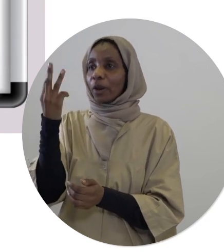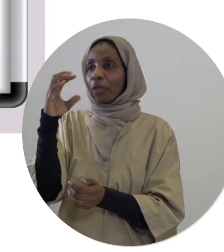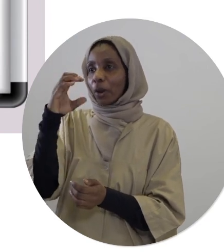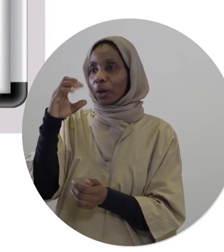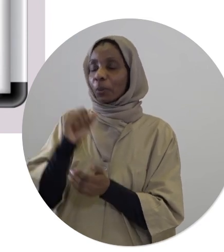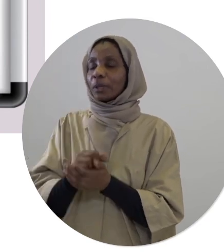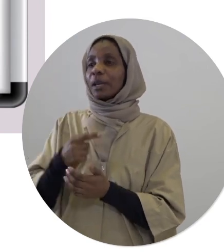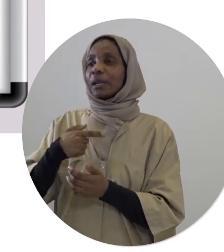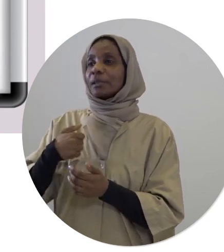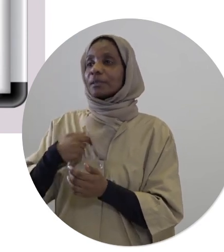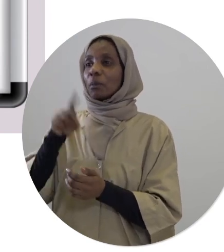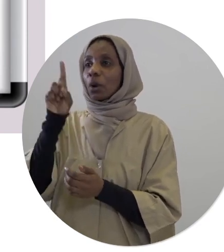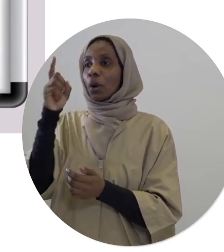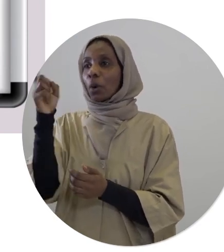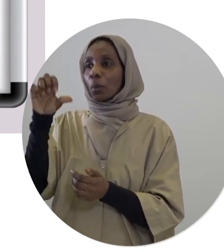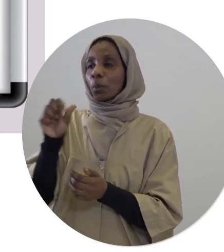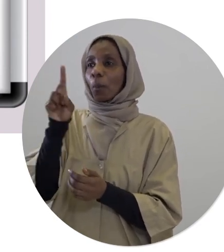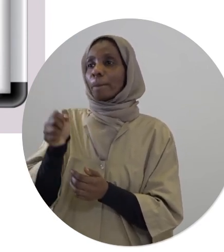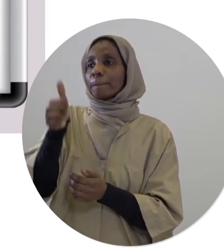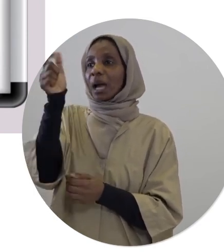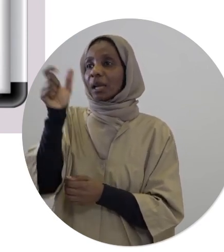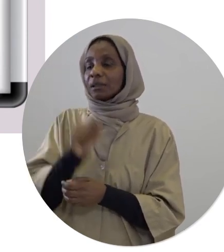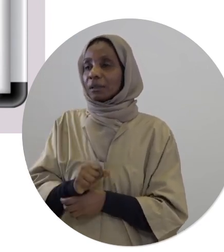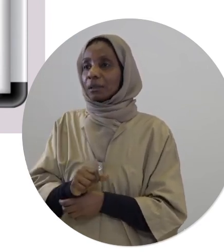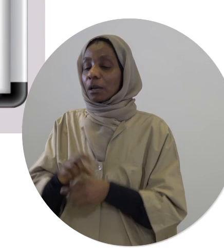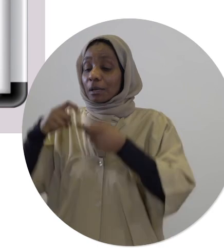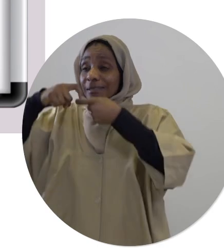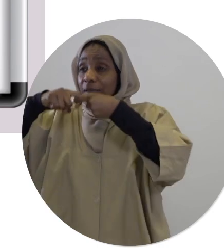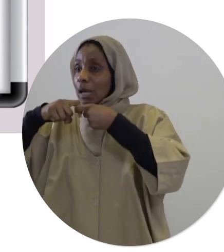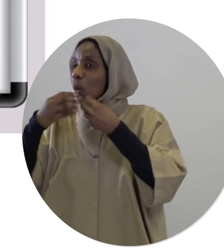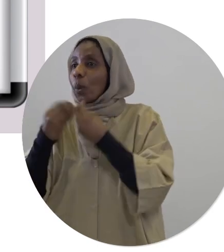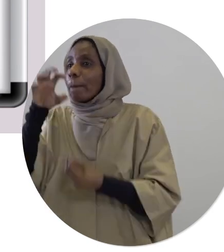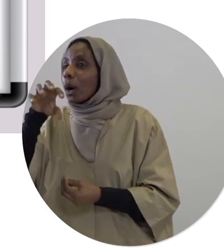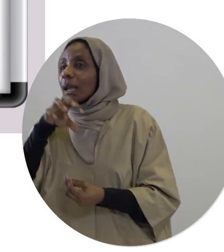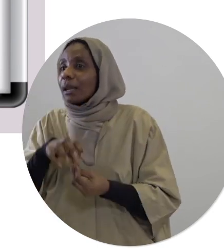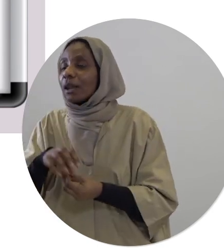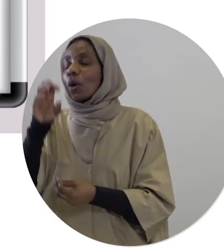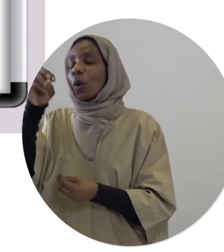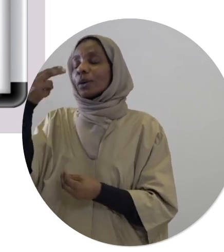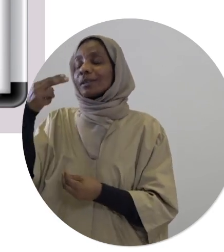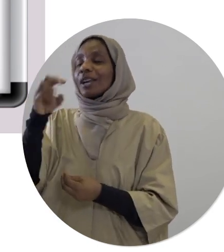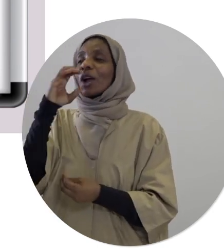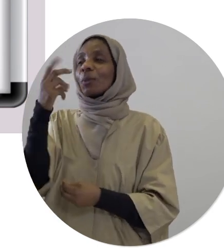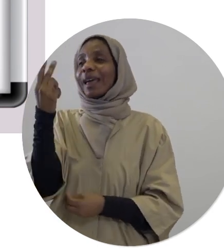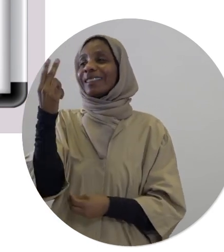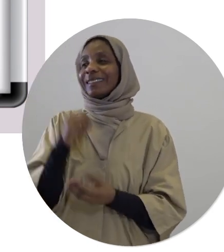كربون، الاسم بروبان، مكان اتصال الهيدروكسيل هي الكربونة رقم